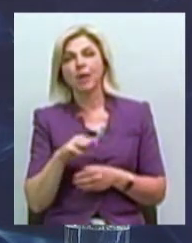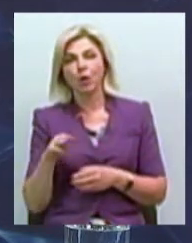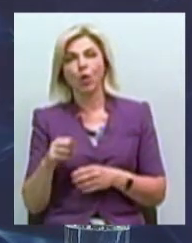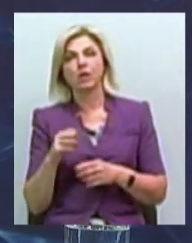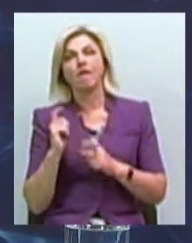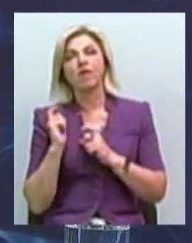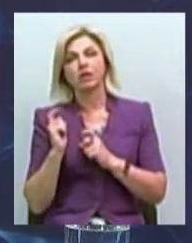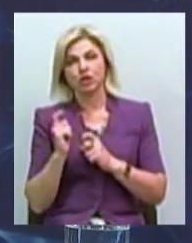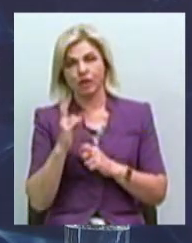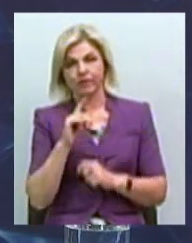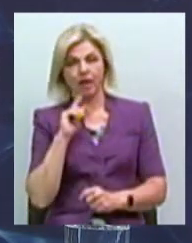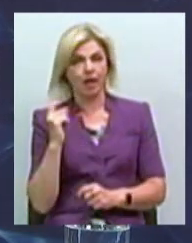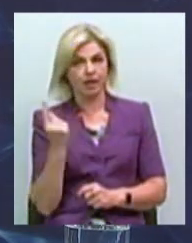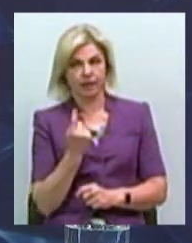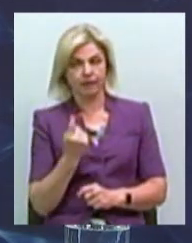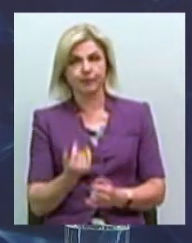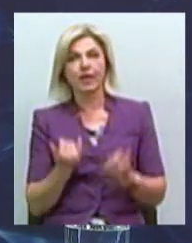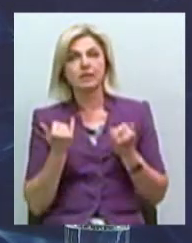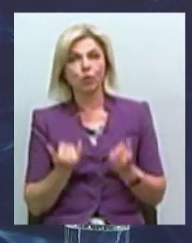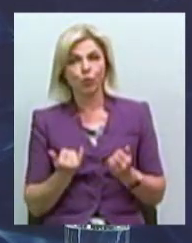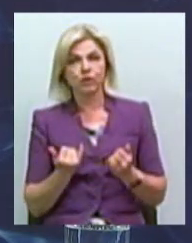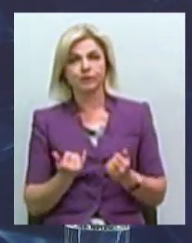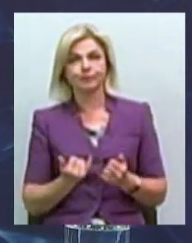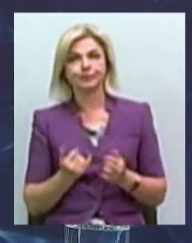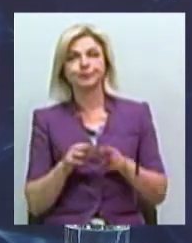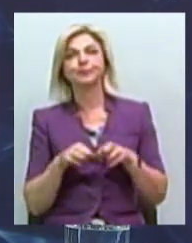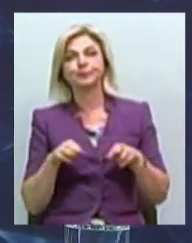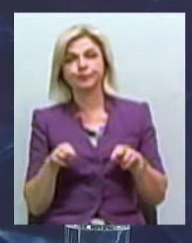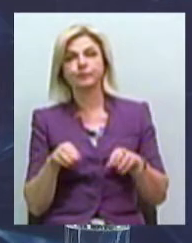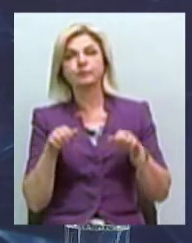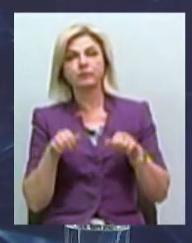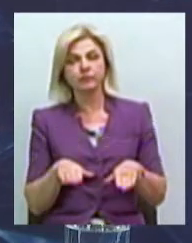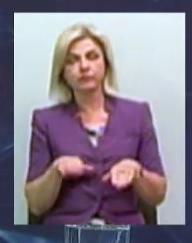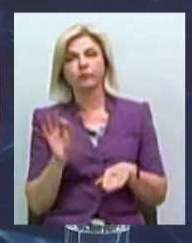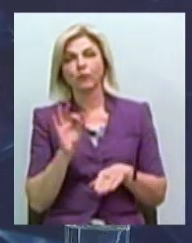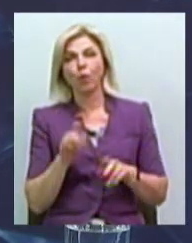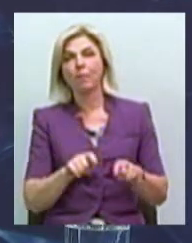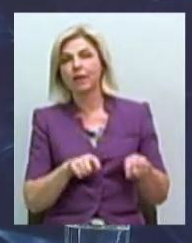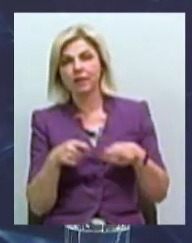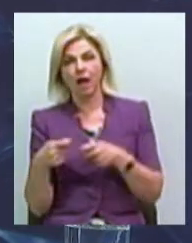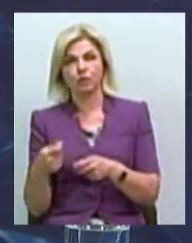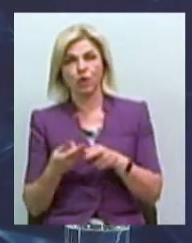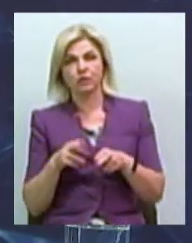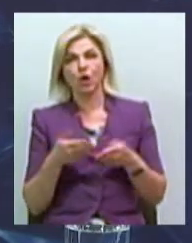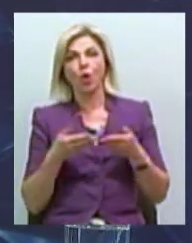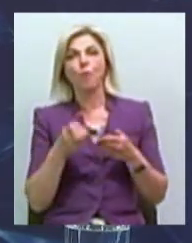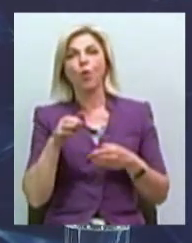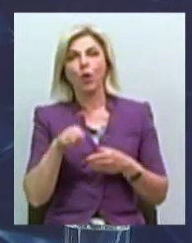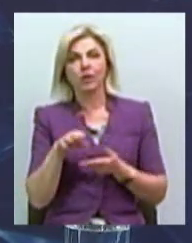рік. На сьогодні міністерство прийняло рішення про передачу цього порту в